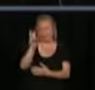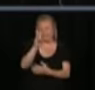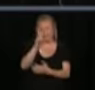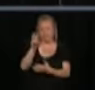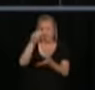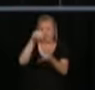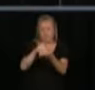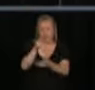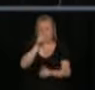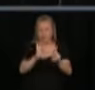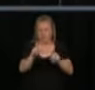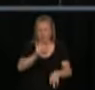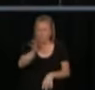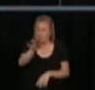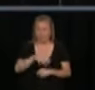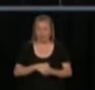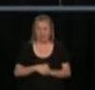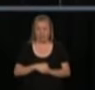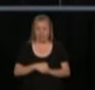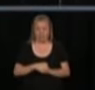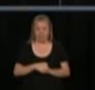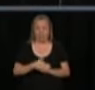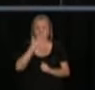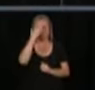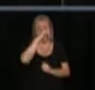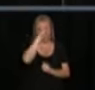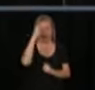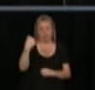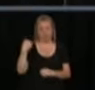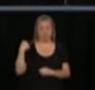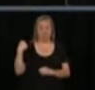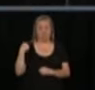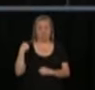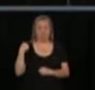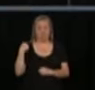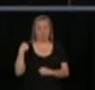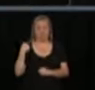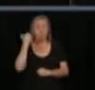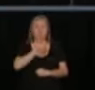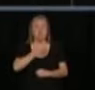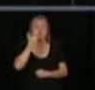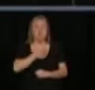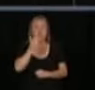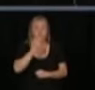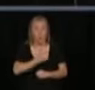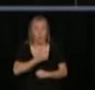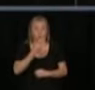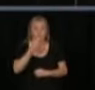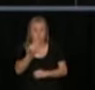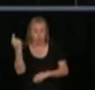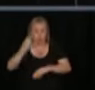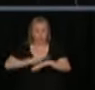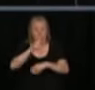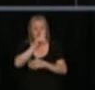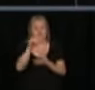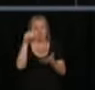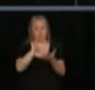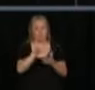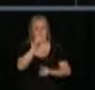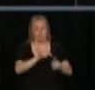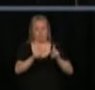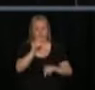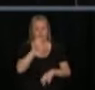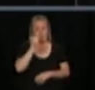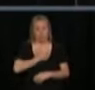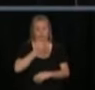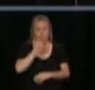dans nos meilleurs jours de l'été, on vaccinait plus de 100 000 personnes par jour. Alors, c'est loin d'être une mission impossible. Au contraire, c'est juste que les